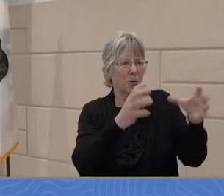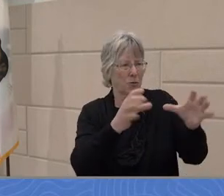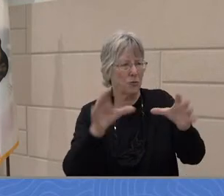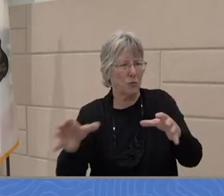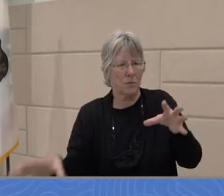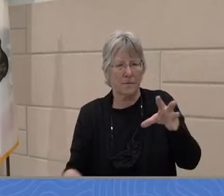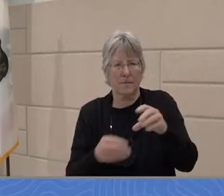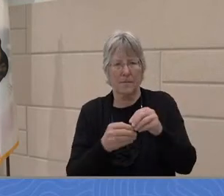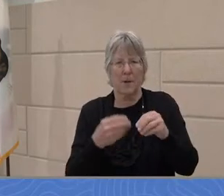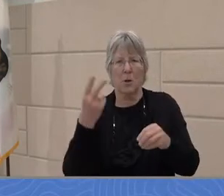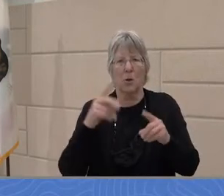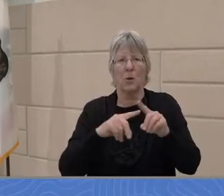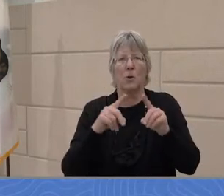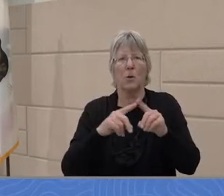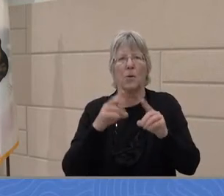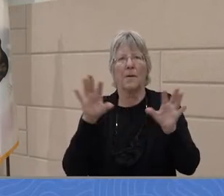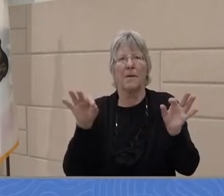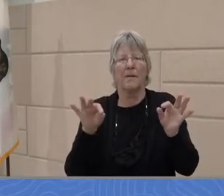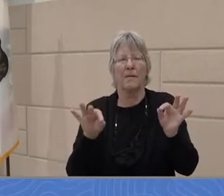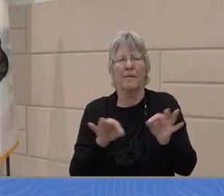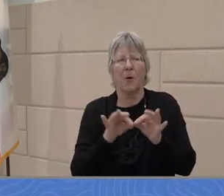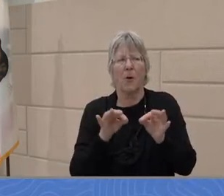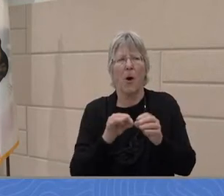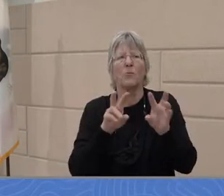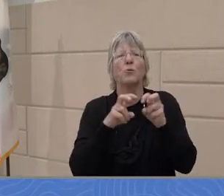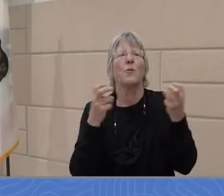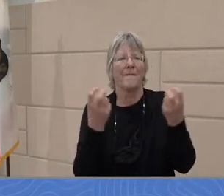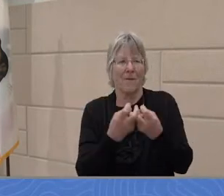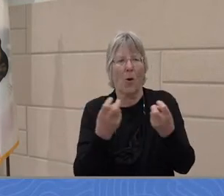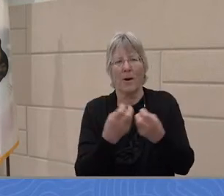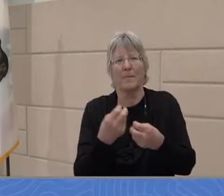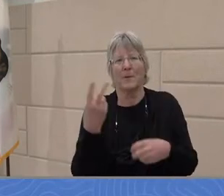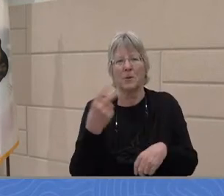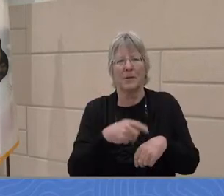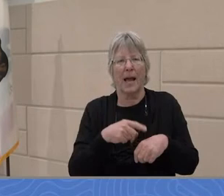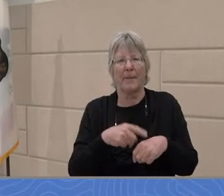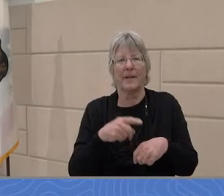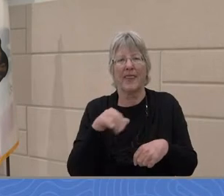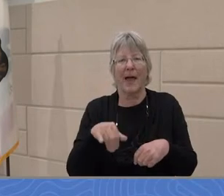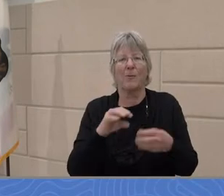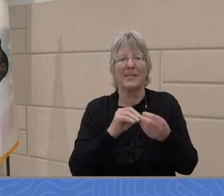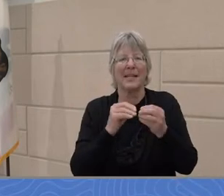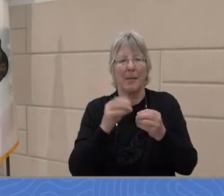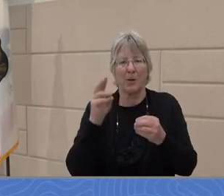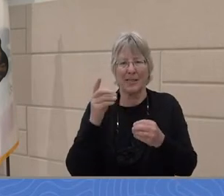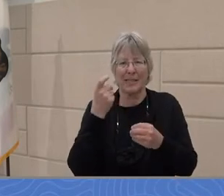Action មានការសម្រេចមួយការ